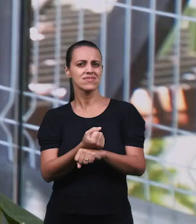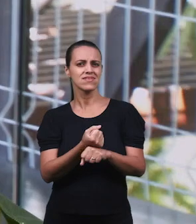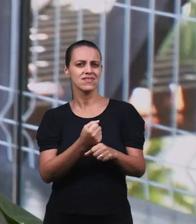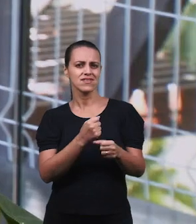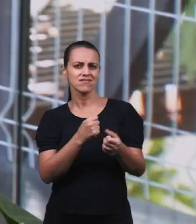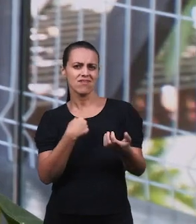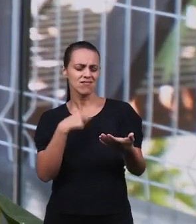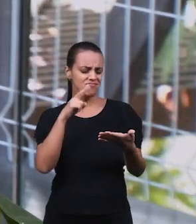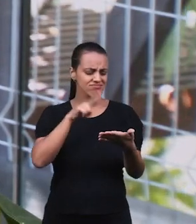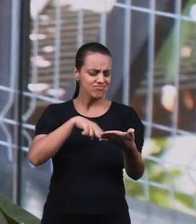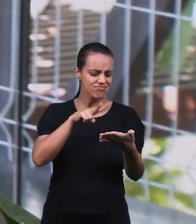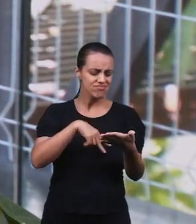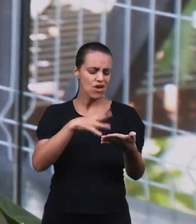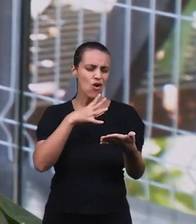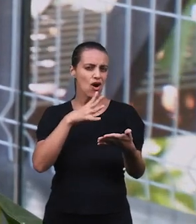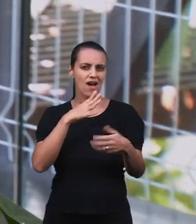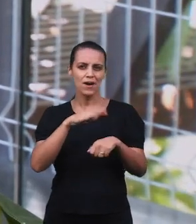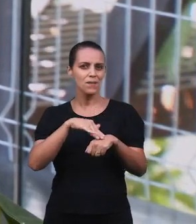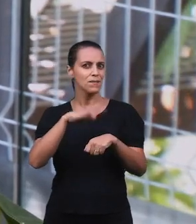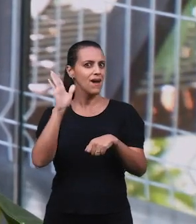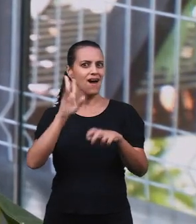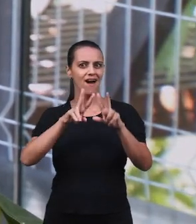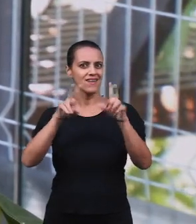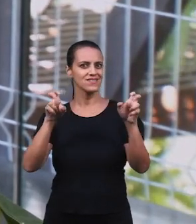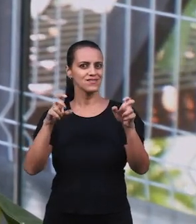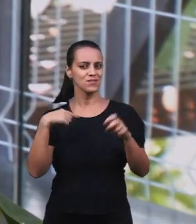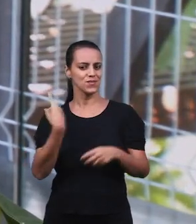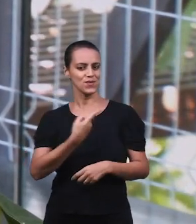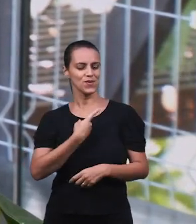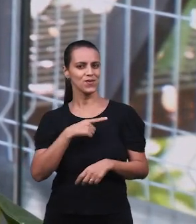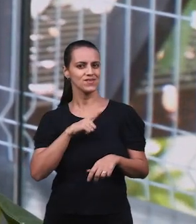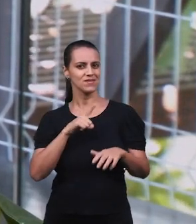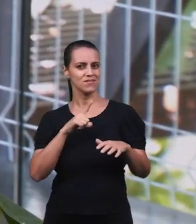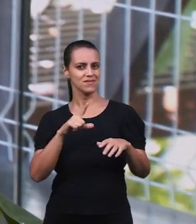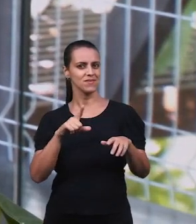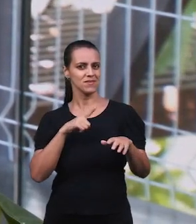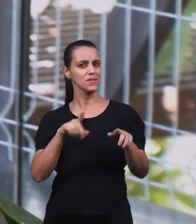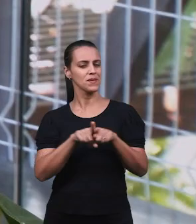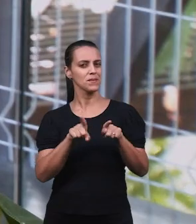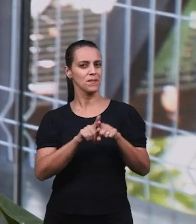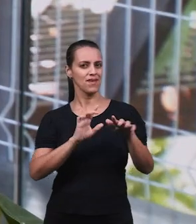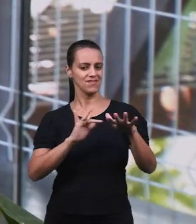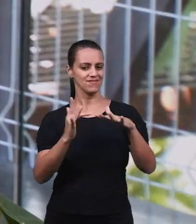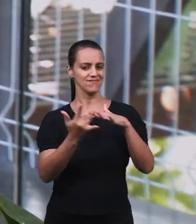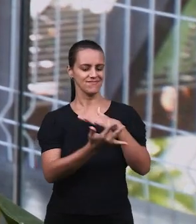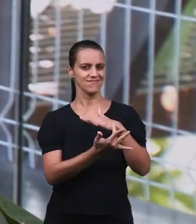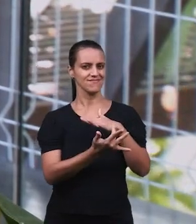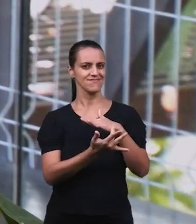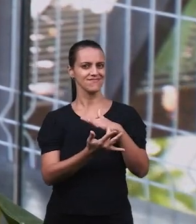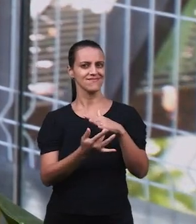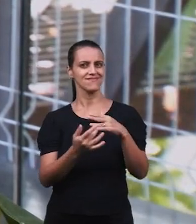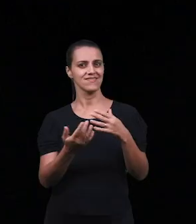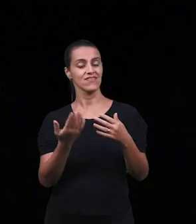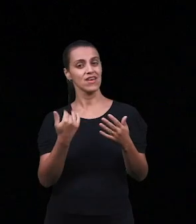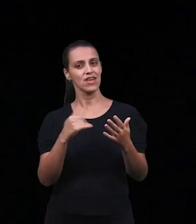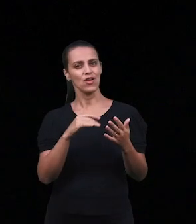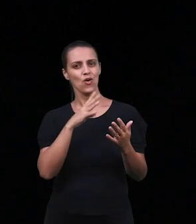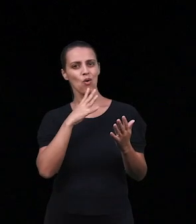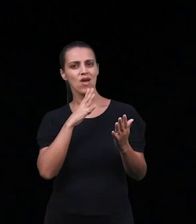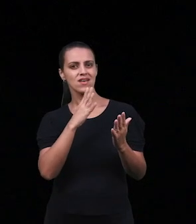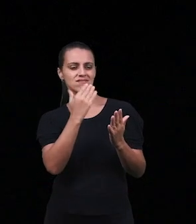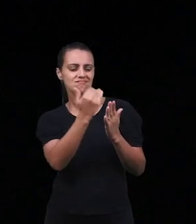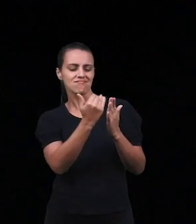naviguez et connaissez davantage sur nous et nos plateformes numériques. Vous pouvez aussi accompagner